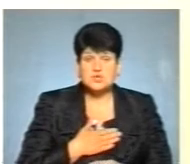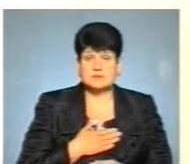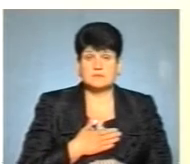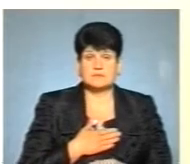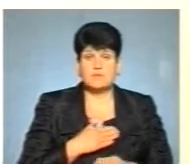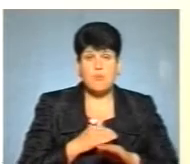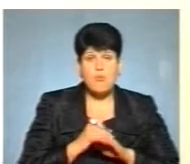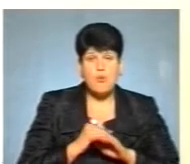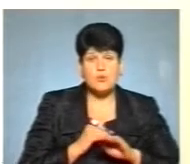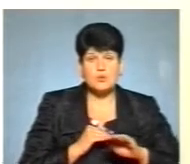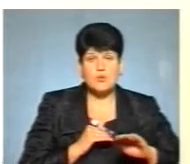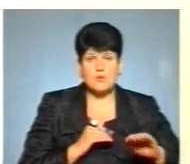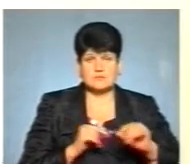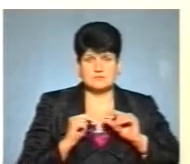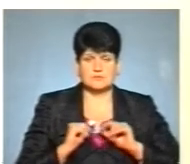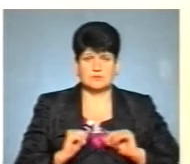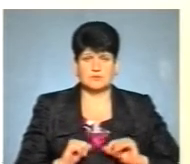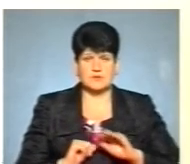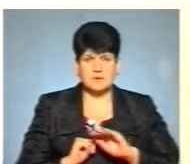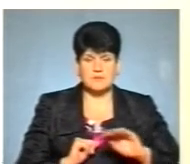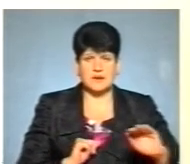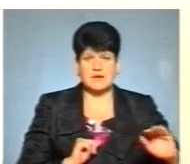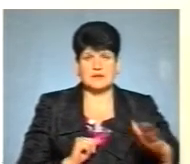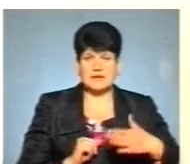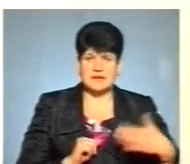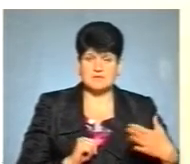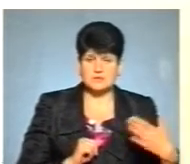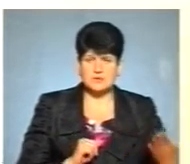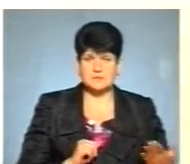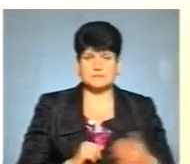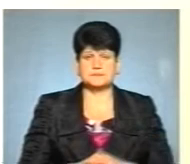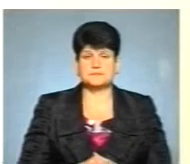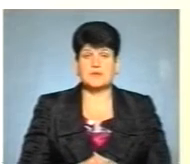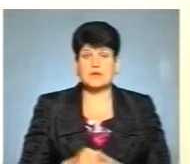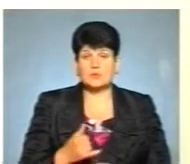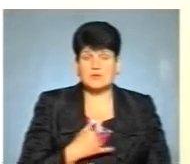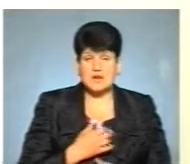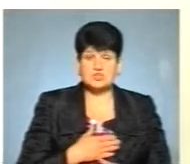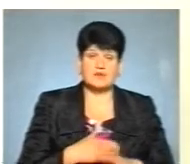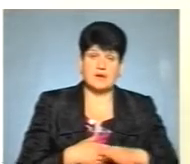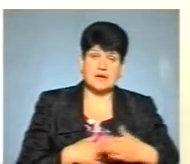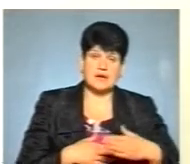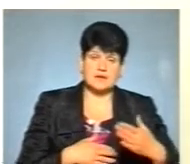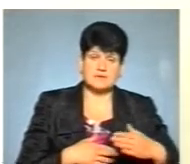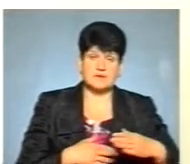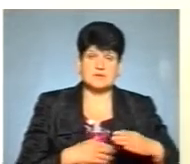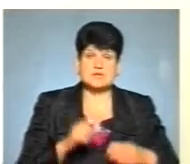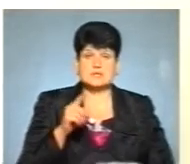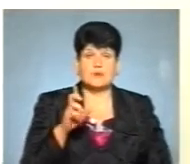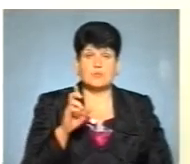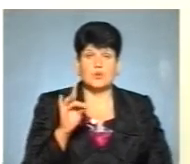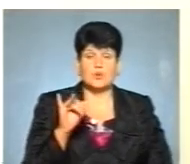нас пологі береги, ліва сторона, де ліві притоки, пологі береги. І в наші ліві притоки взяти